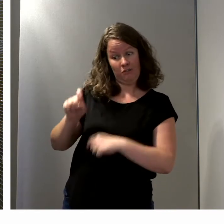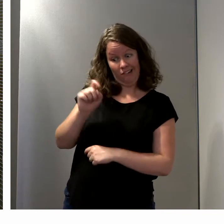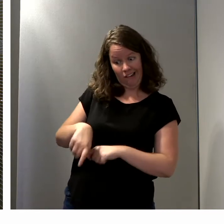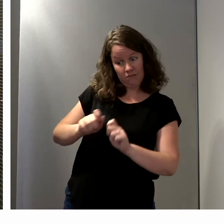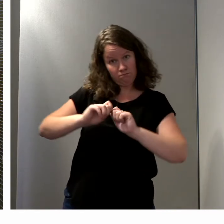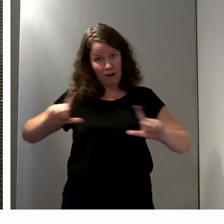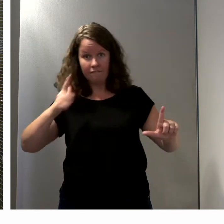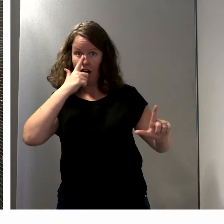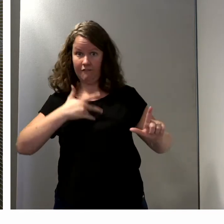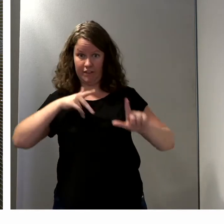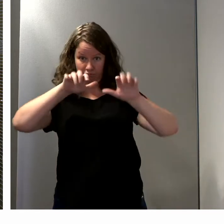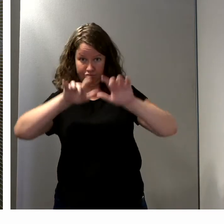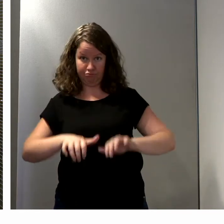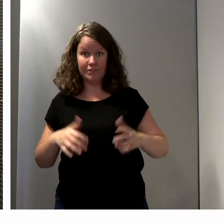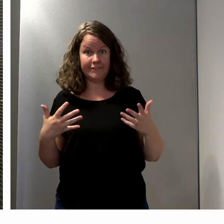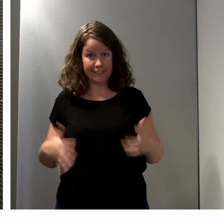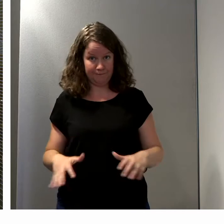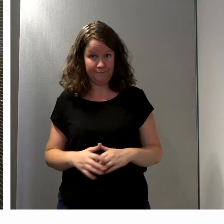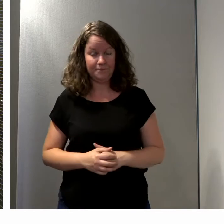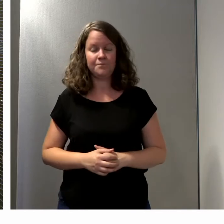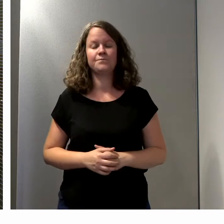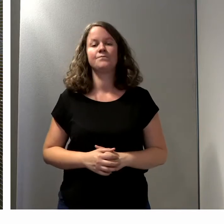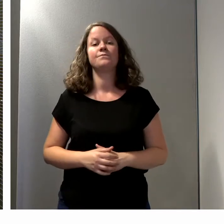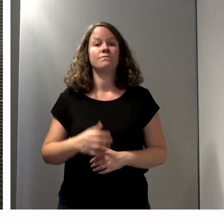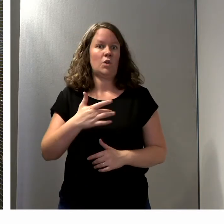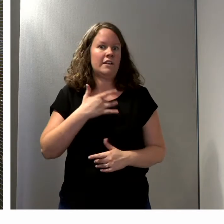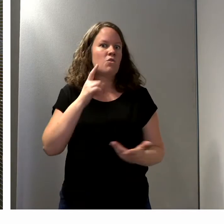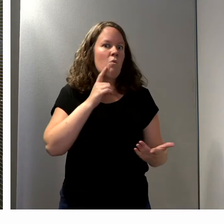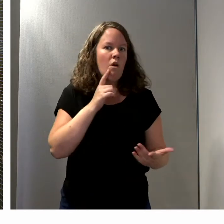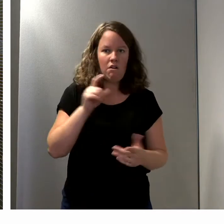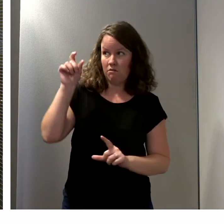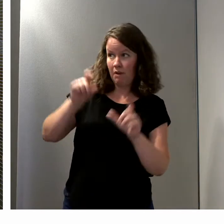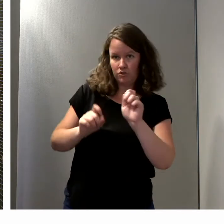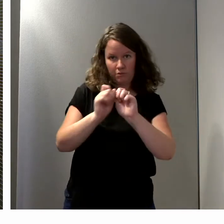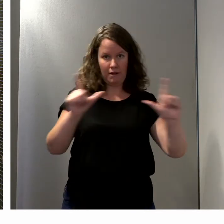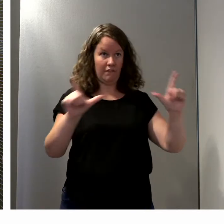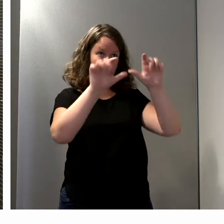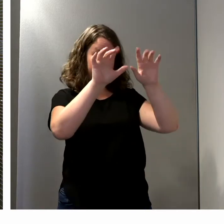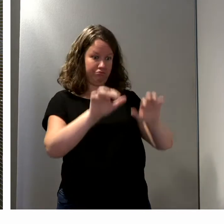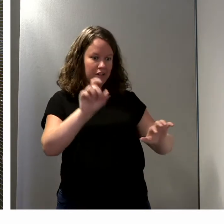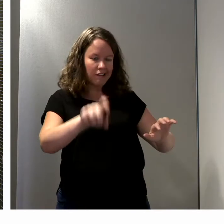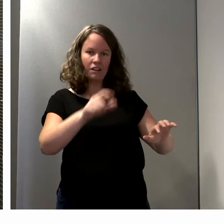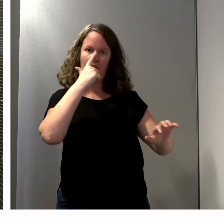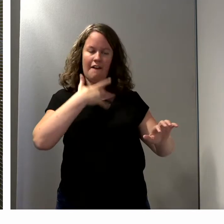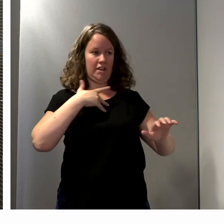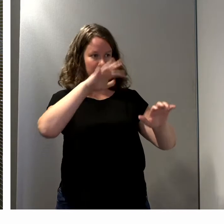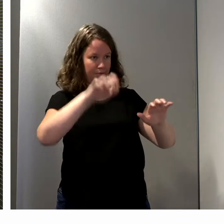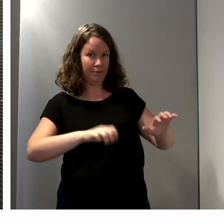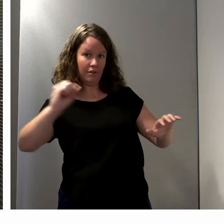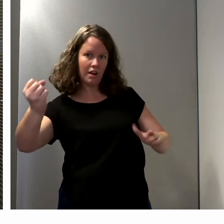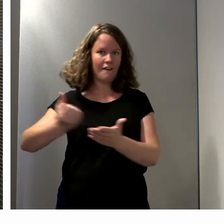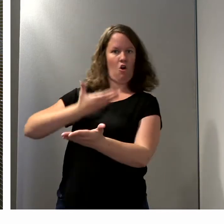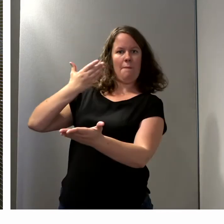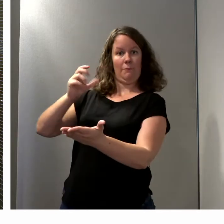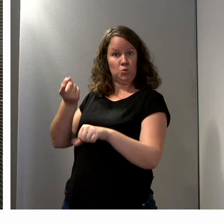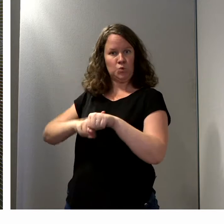plateforme. Nous, c'est notre premier retour à chaud de la part des citoyennes, des citoyens sur chacune des démarches administratives que